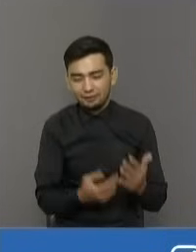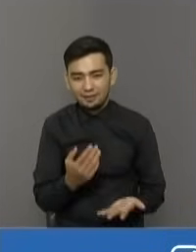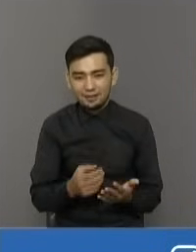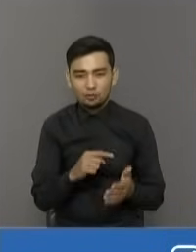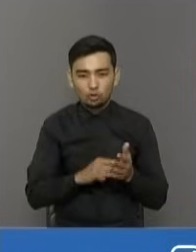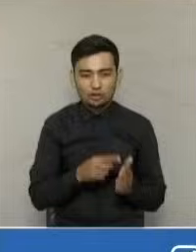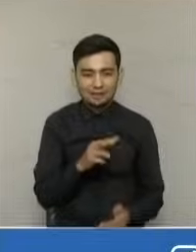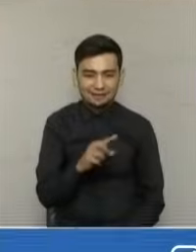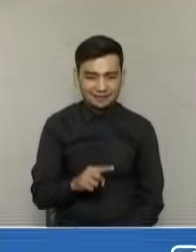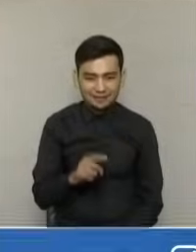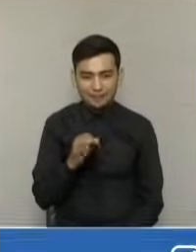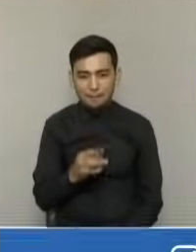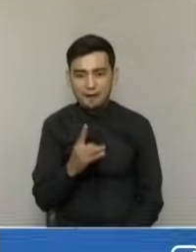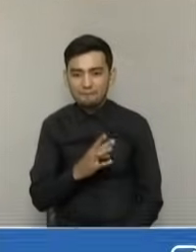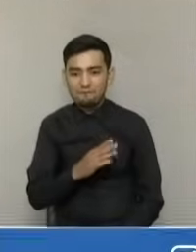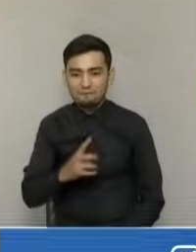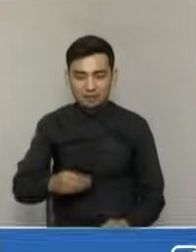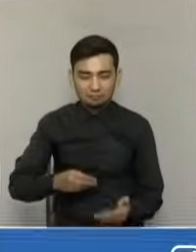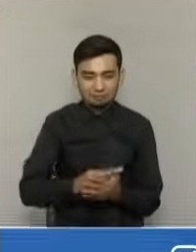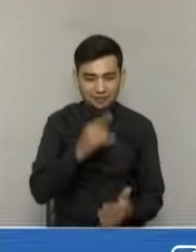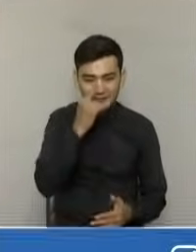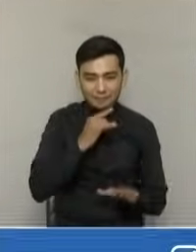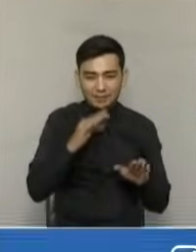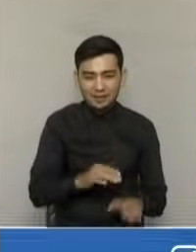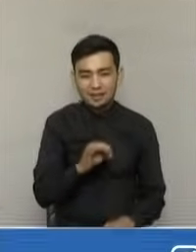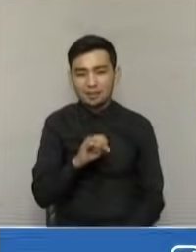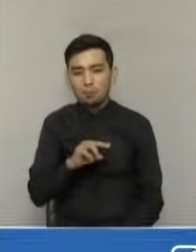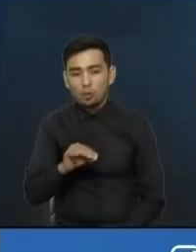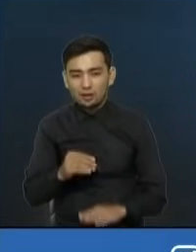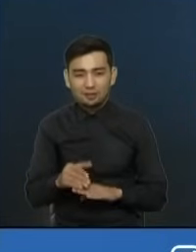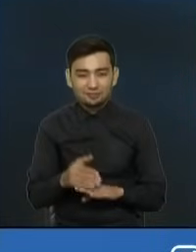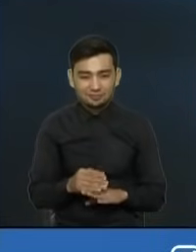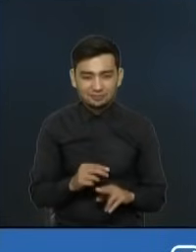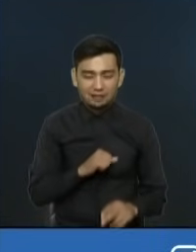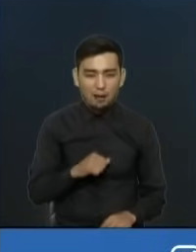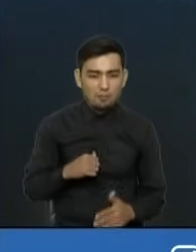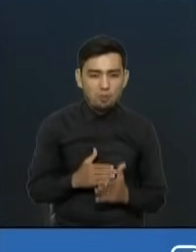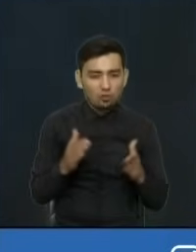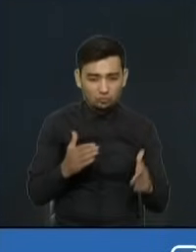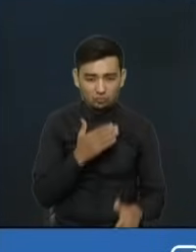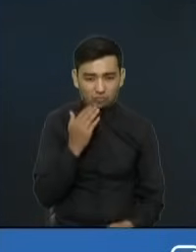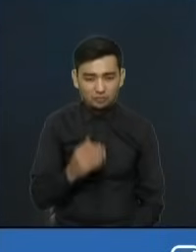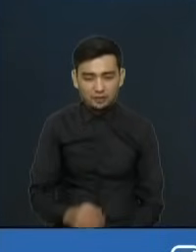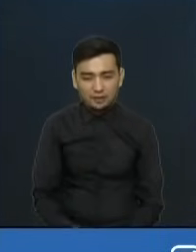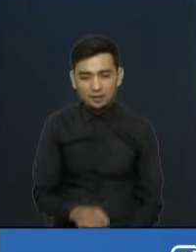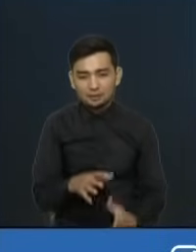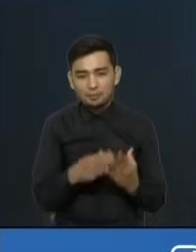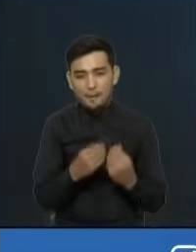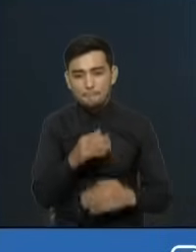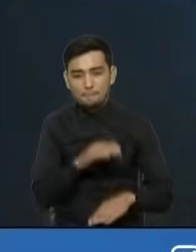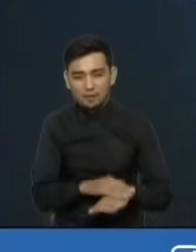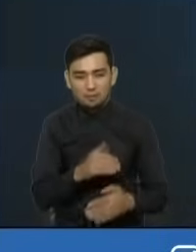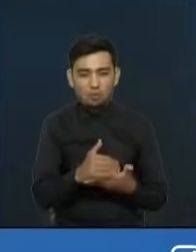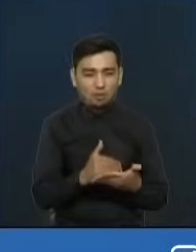finance.kz отмечают, что первоначальный взнос в Казахстане по ипотеке не самый большой. По программам от Посыбанка и так